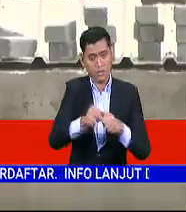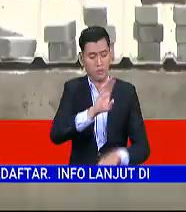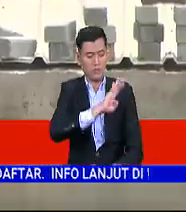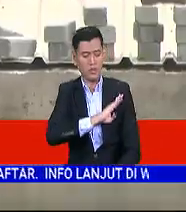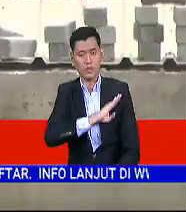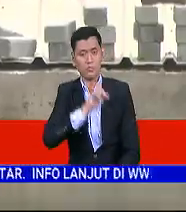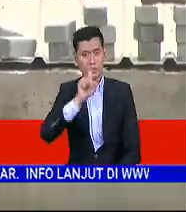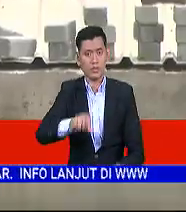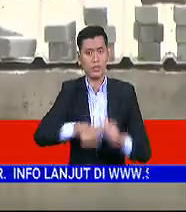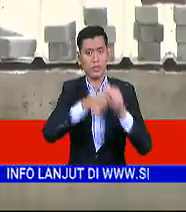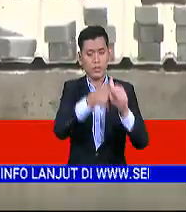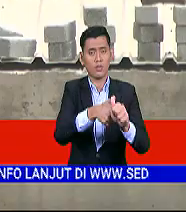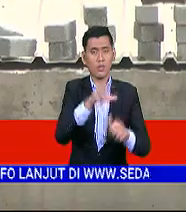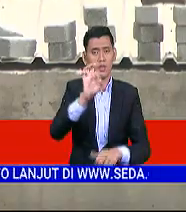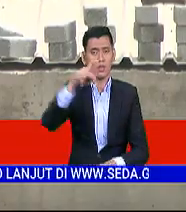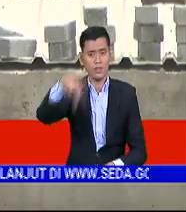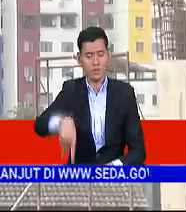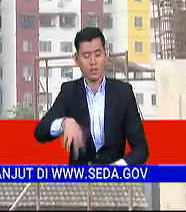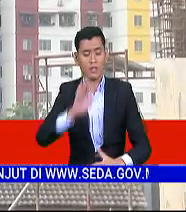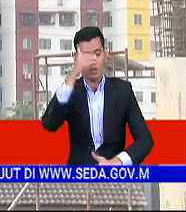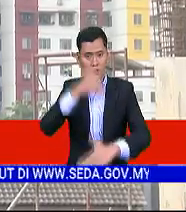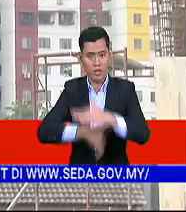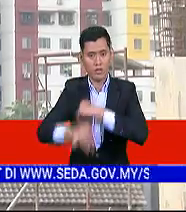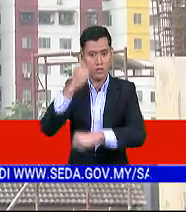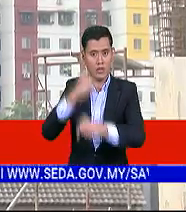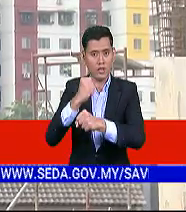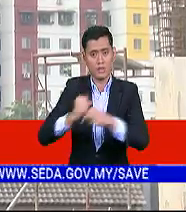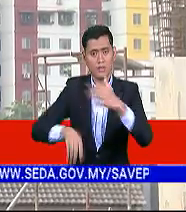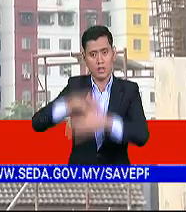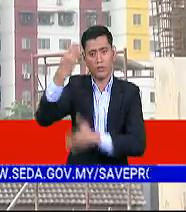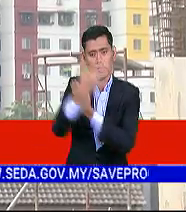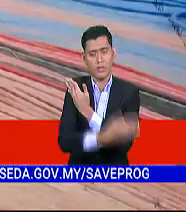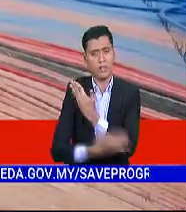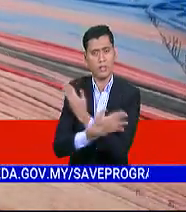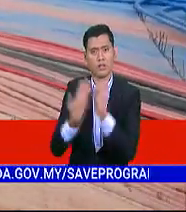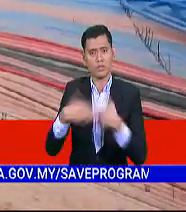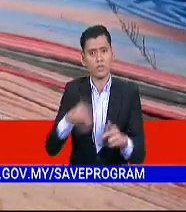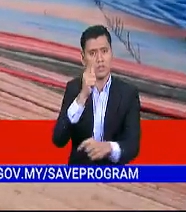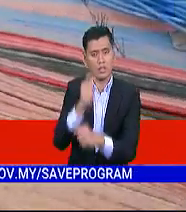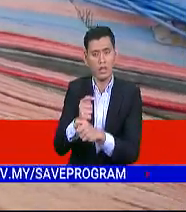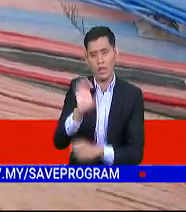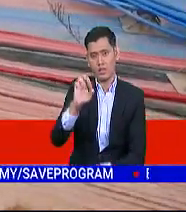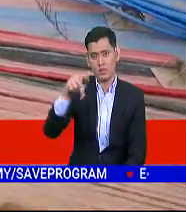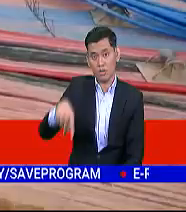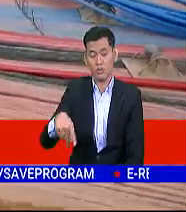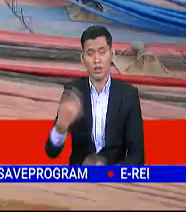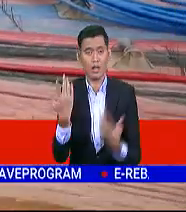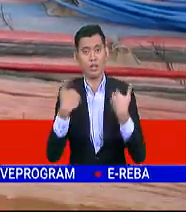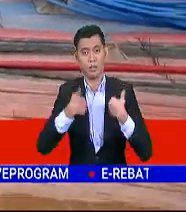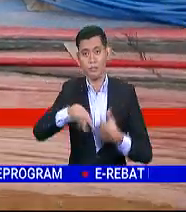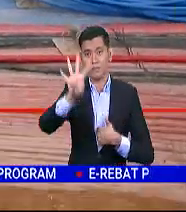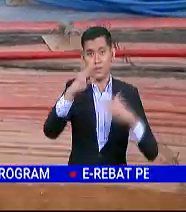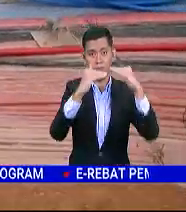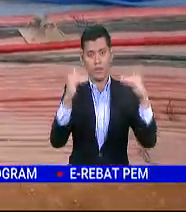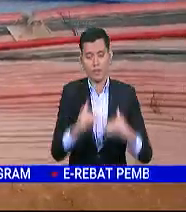mematuhi prosedur operasi standard SOP kemasukan pekerja warga asing yang ditetapkan. SOP merangkumi 4 fasa